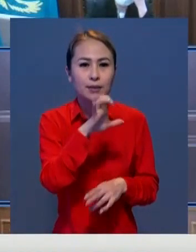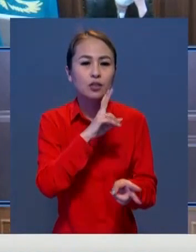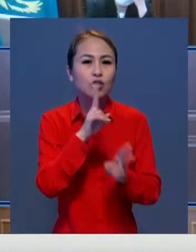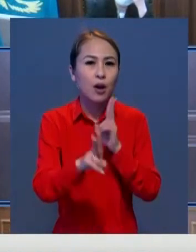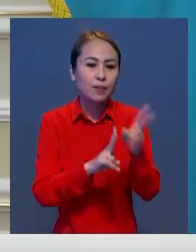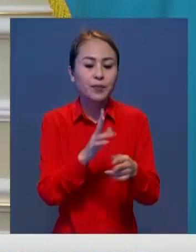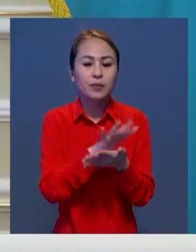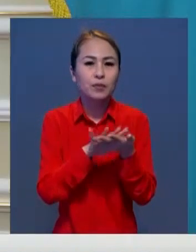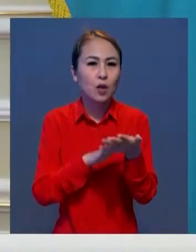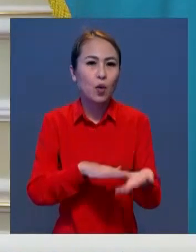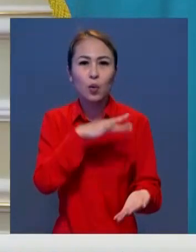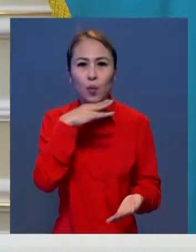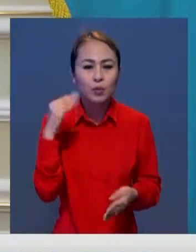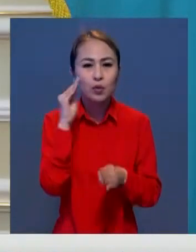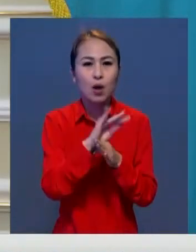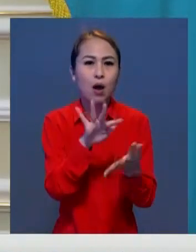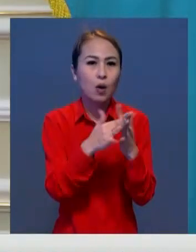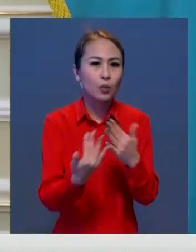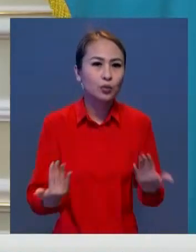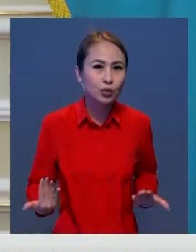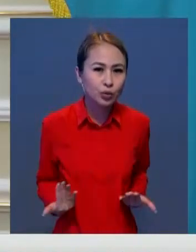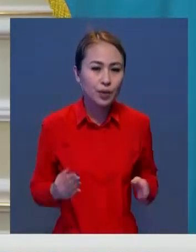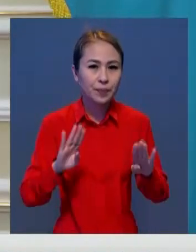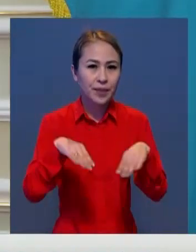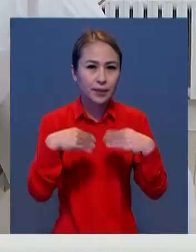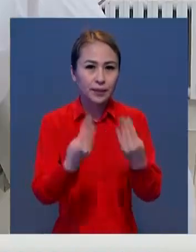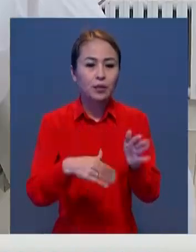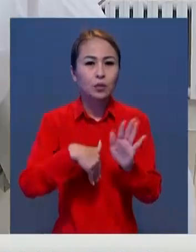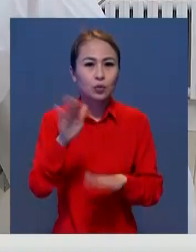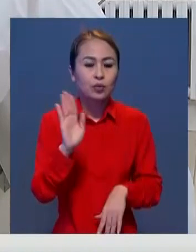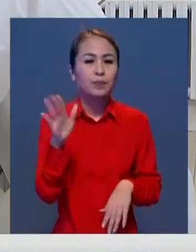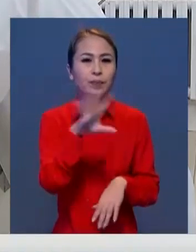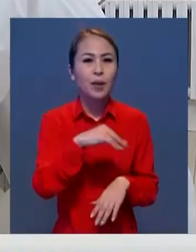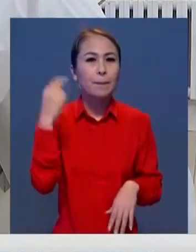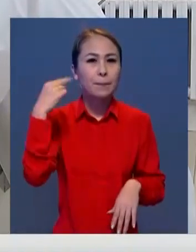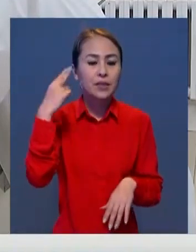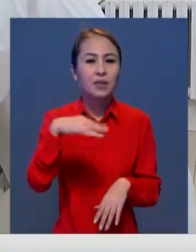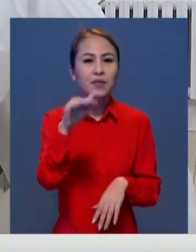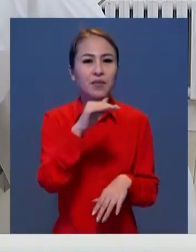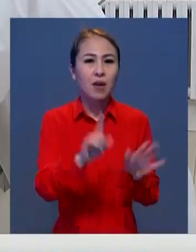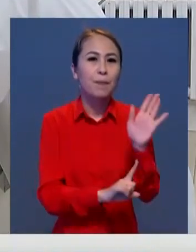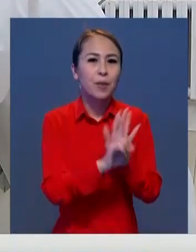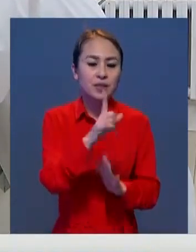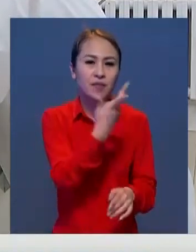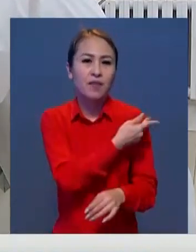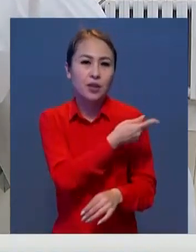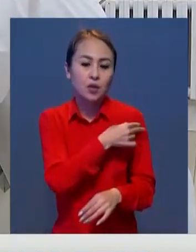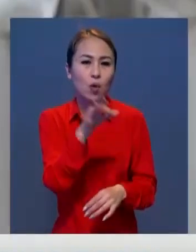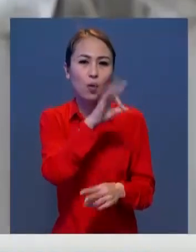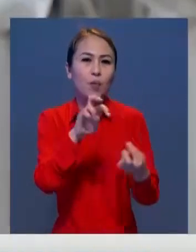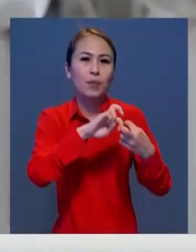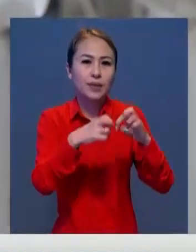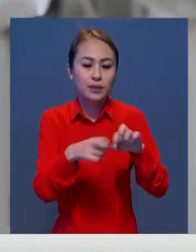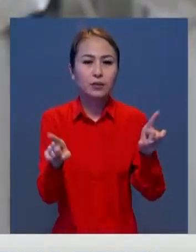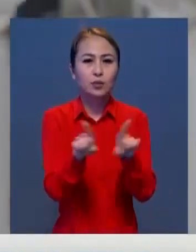шағымдар көп түсуде. Оны ауыл тұрғындарының игілігіне берген жөн. Бұдан кейін президент ақпанда басталатын вакциналау мәселесіне